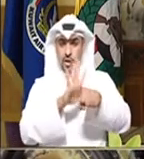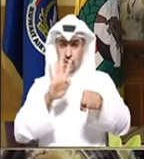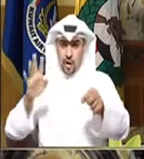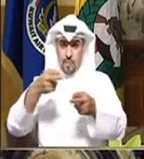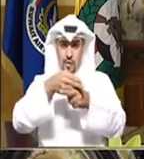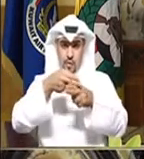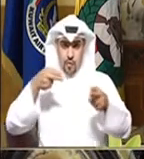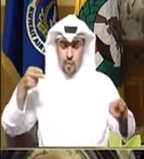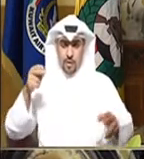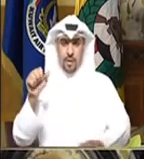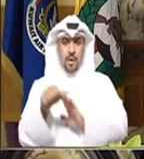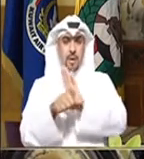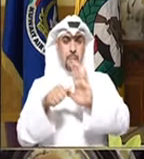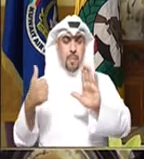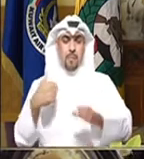كلمتي